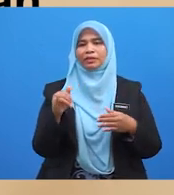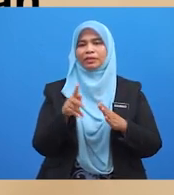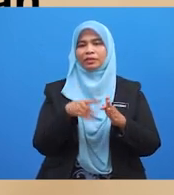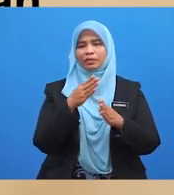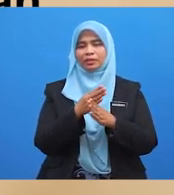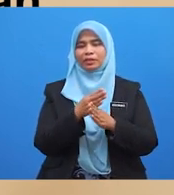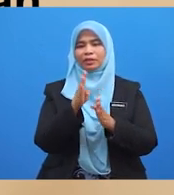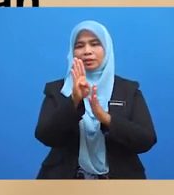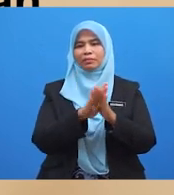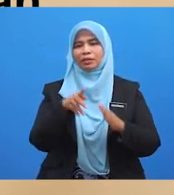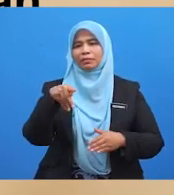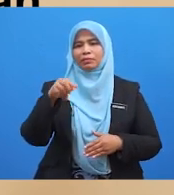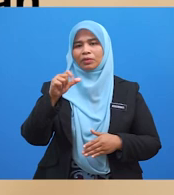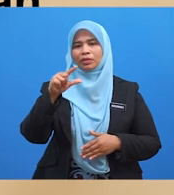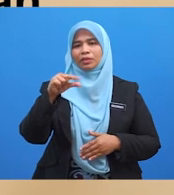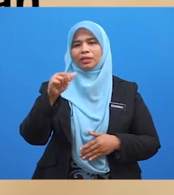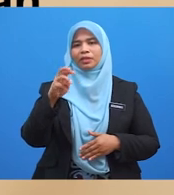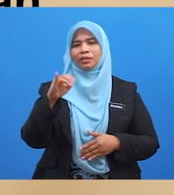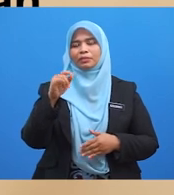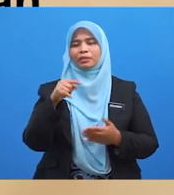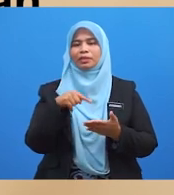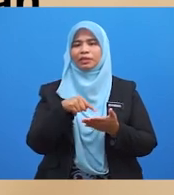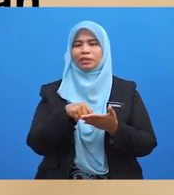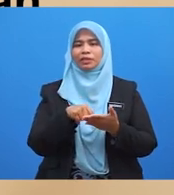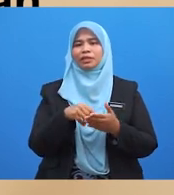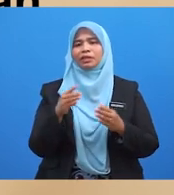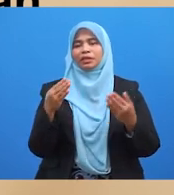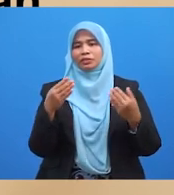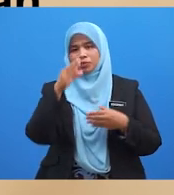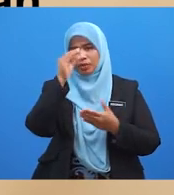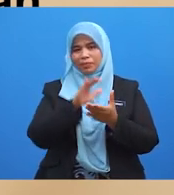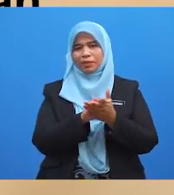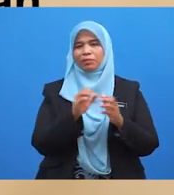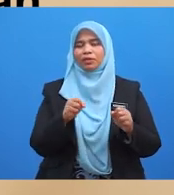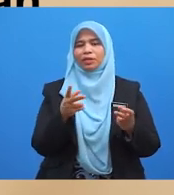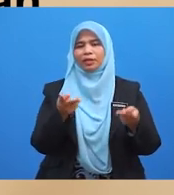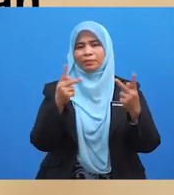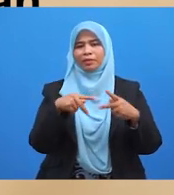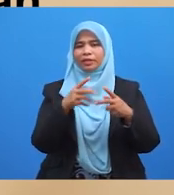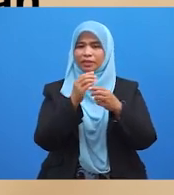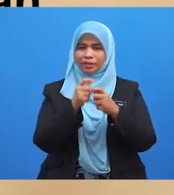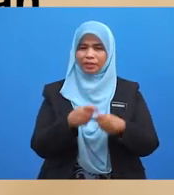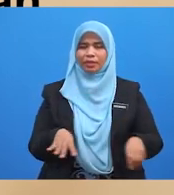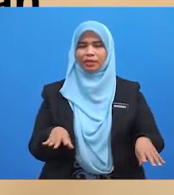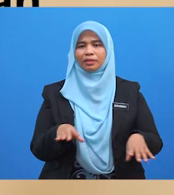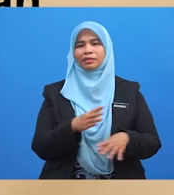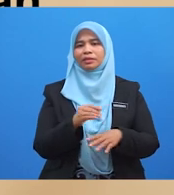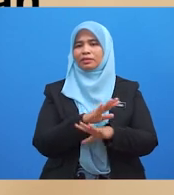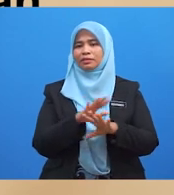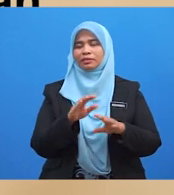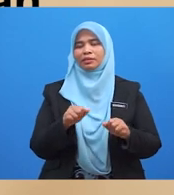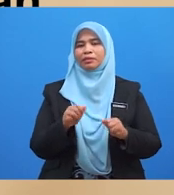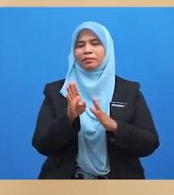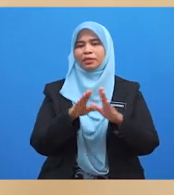suami akan kembali tenang dan pergaduhan dapat dielakkan. Dan seterusnya yang kelima,